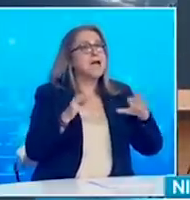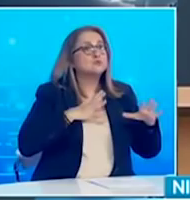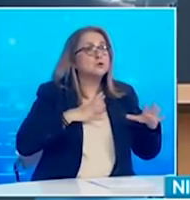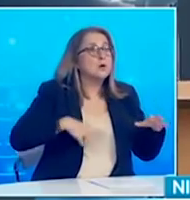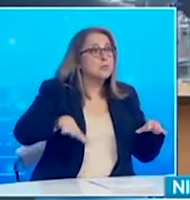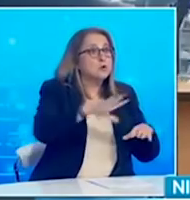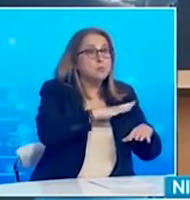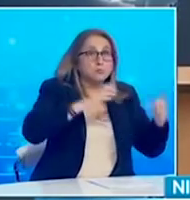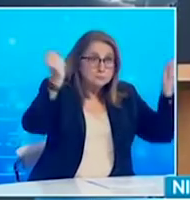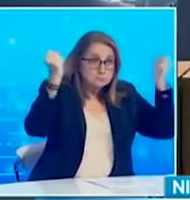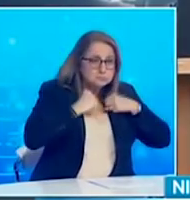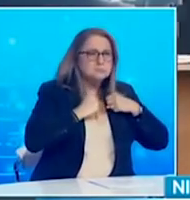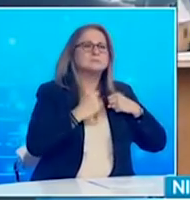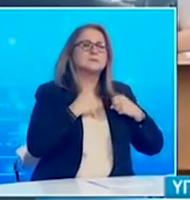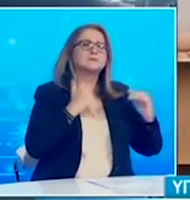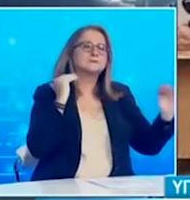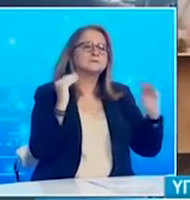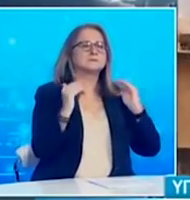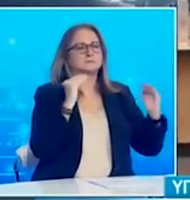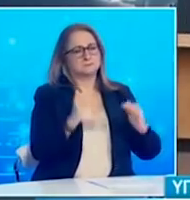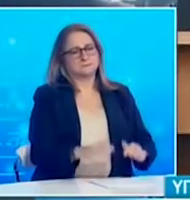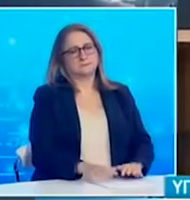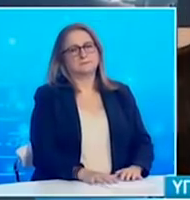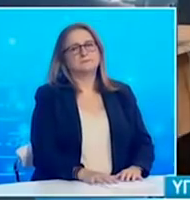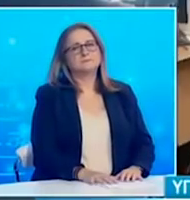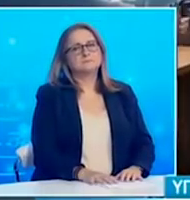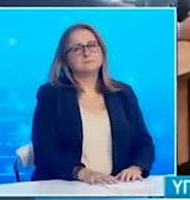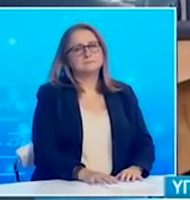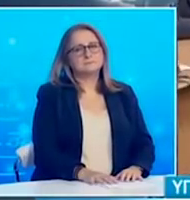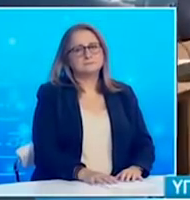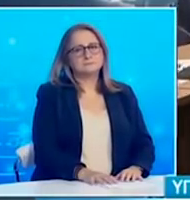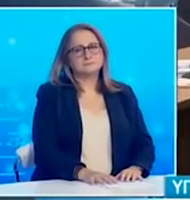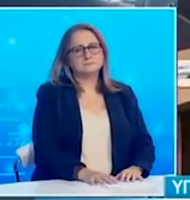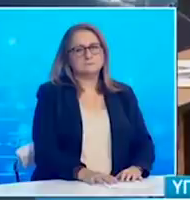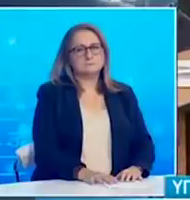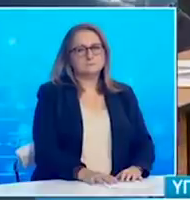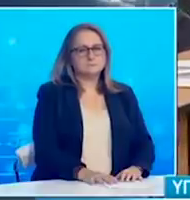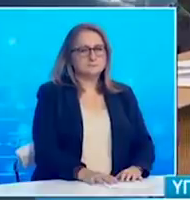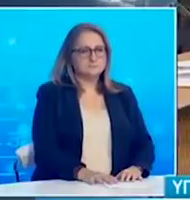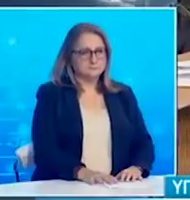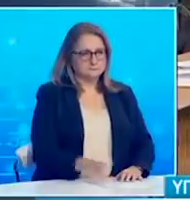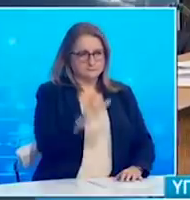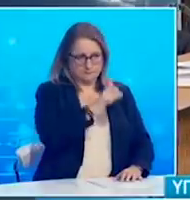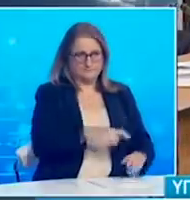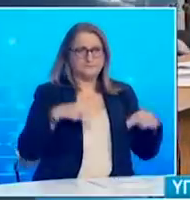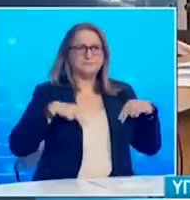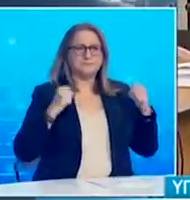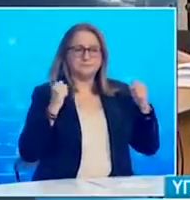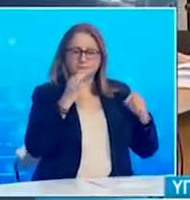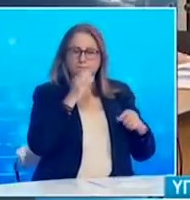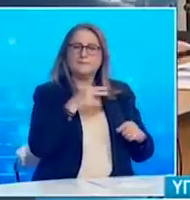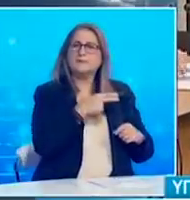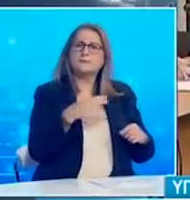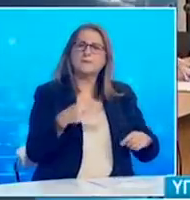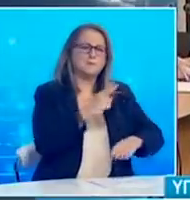Σε ό,τι αφορά το σύστημα υγείας και καταρχάς σε ό,τι αφορά το ανθρώπινο δυναμικό και τον αριθμό των υγειονομικών,